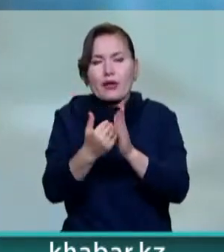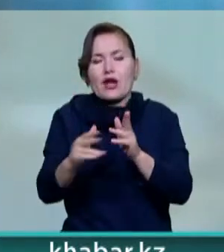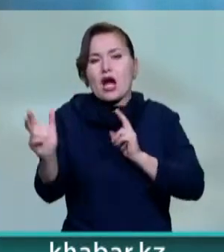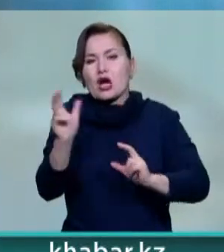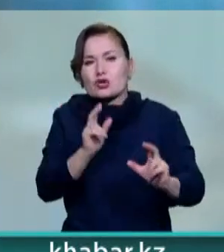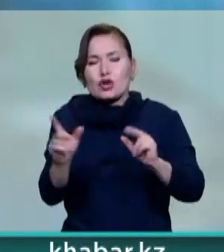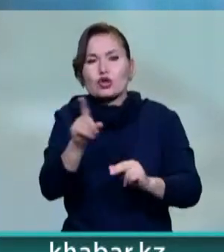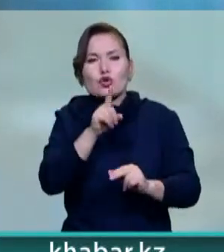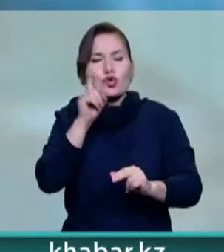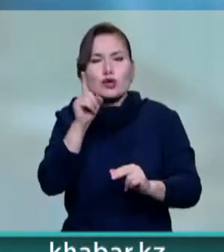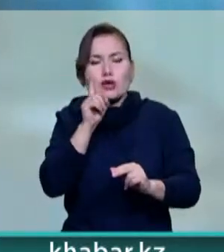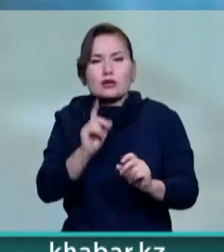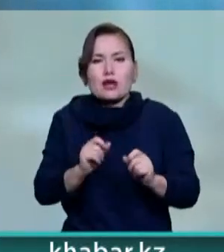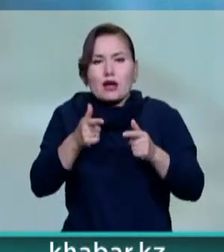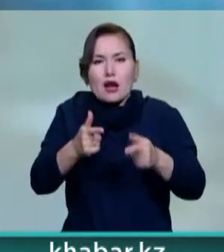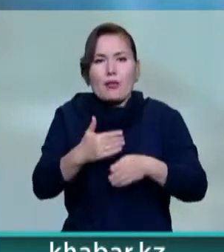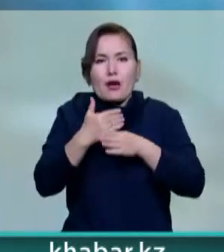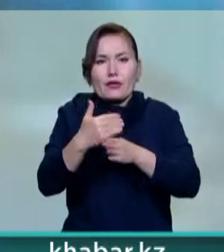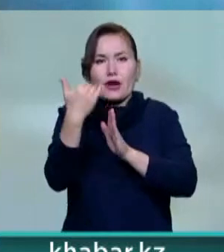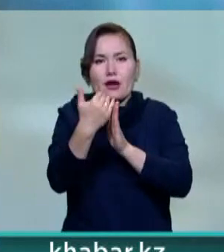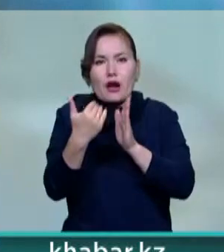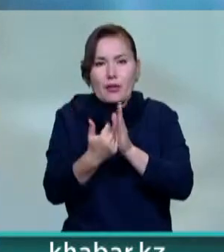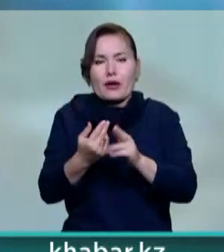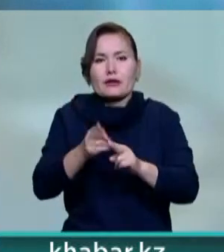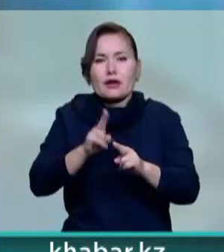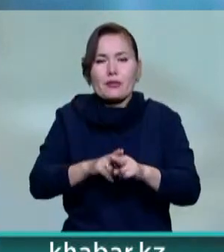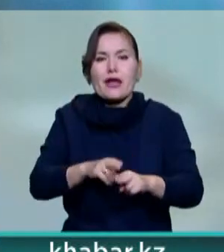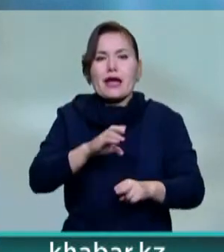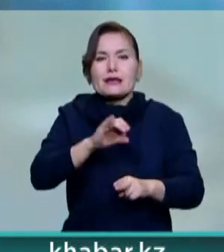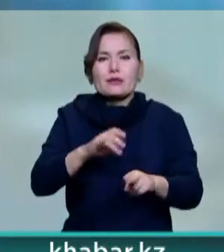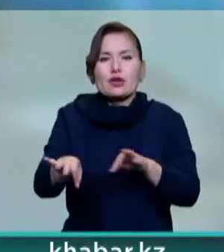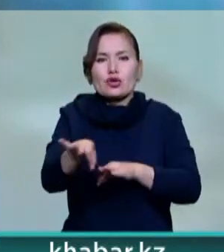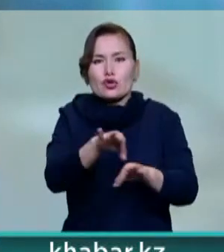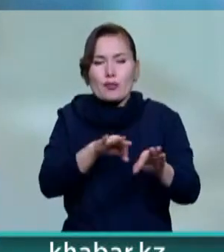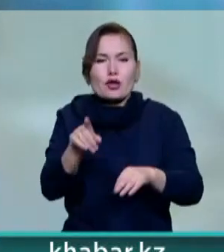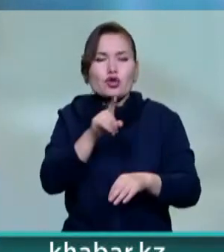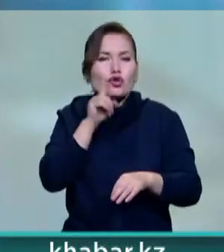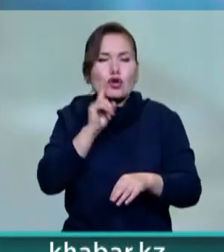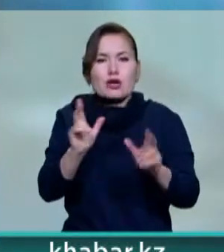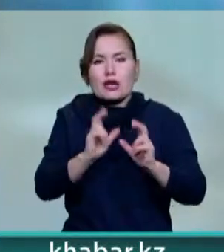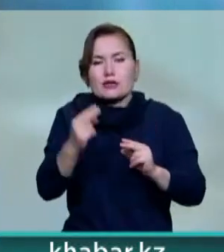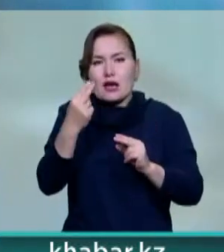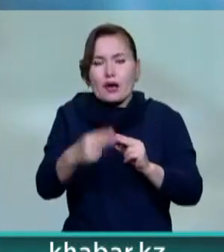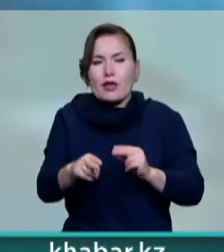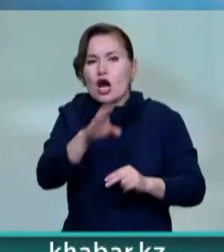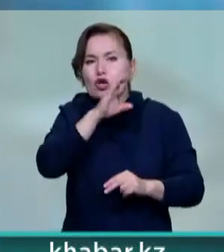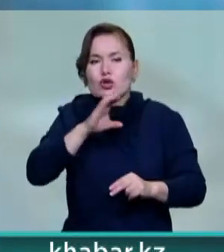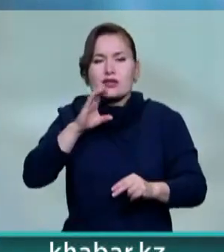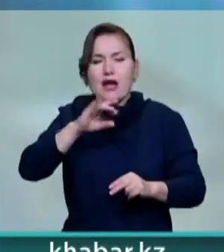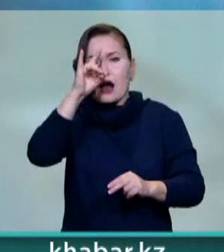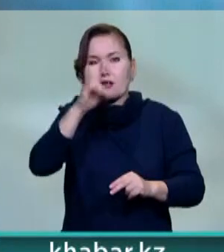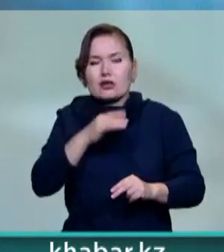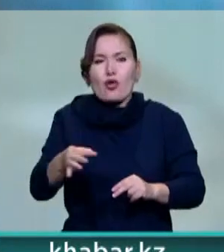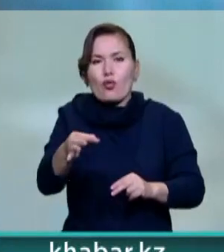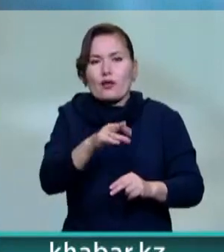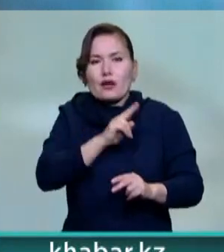қоғамына қарай 20 қадам атты бағдарламасы аясында пайда болған серпін жобасының түлектері солтүстік аймақтарға тұрақтай алмай келеді.